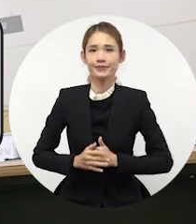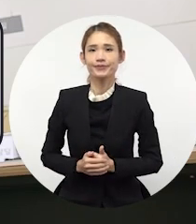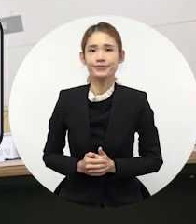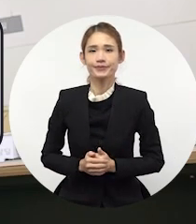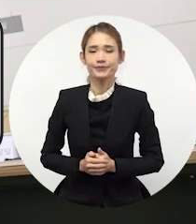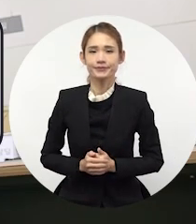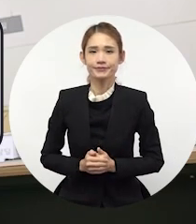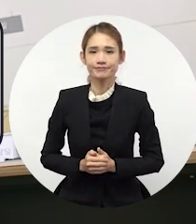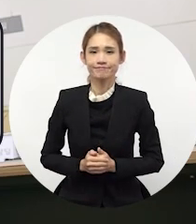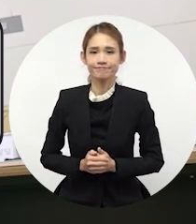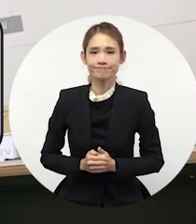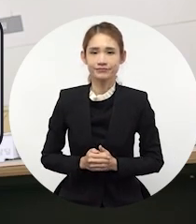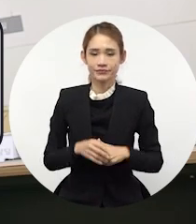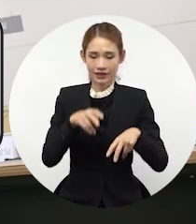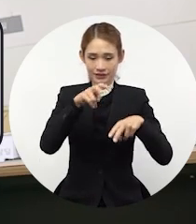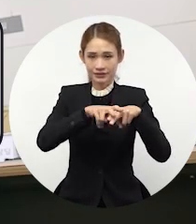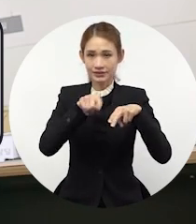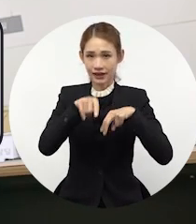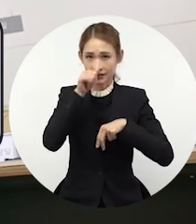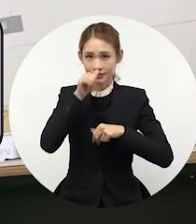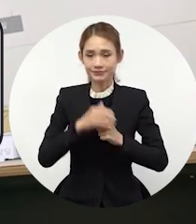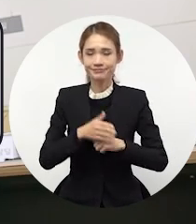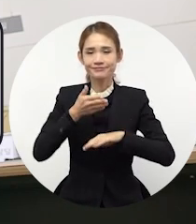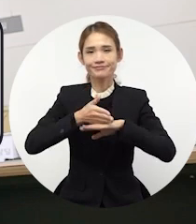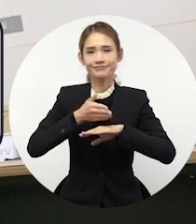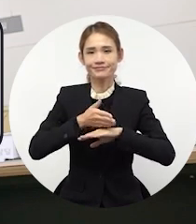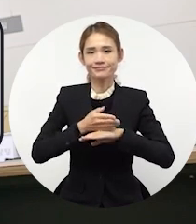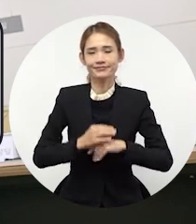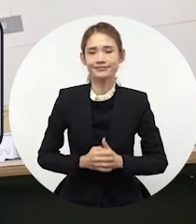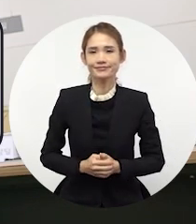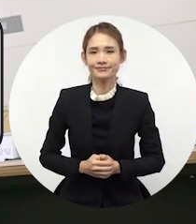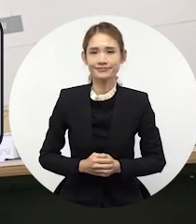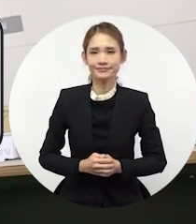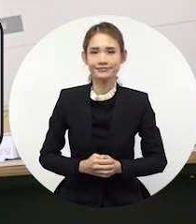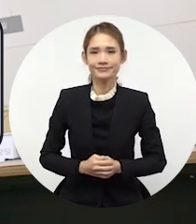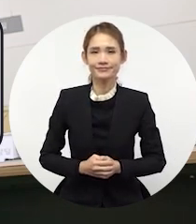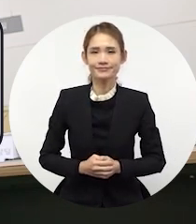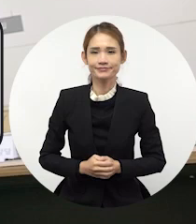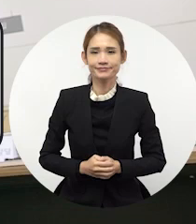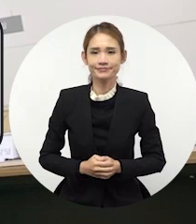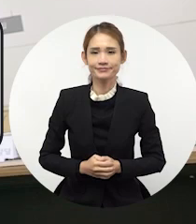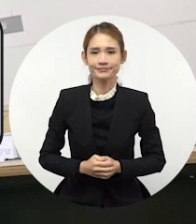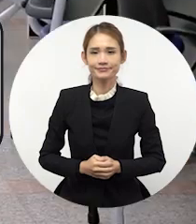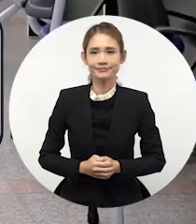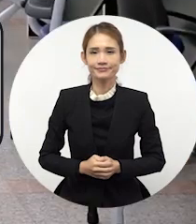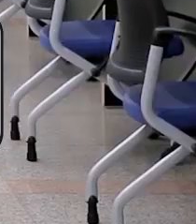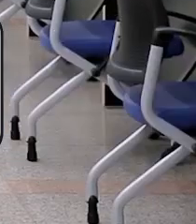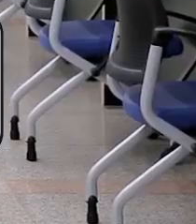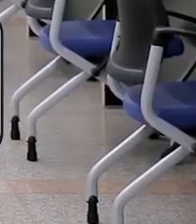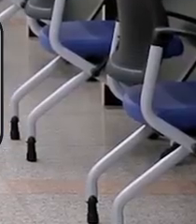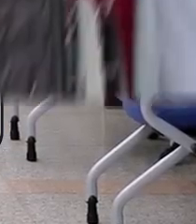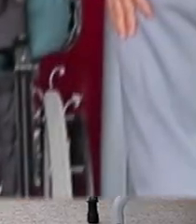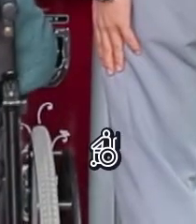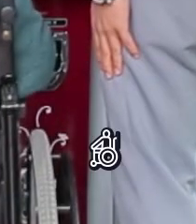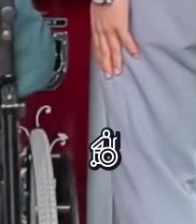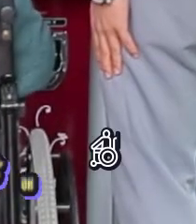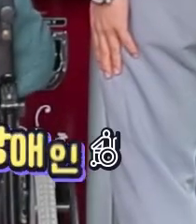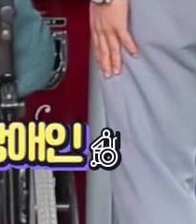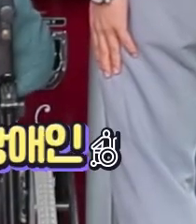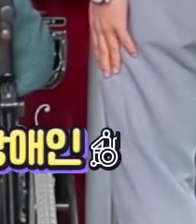잡으시겠어요? 네. 팔꿈치를 내어주고 네, 함께 앞에 의자 동행한다. 있습니다. 네, 감사합니다. 시각장애인과 함께 무인 발급기로 이동하여